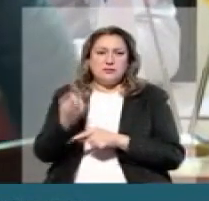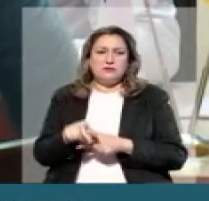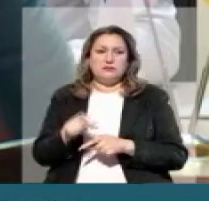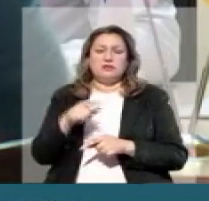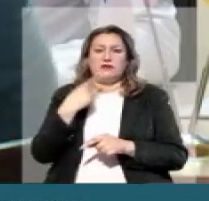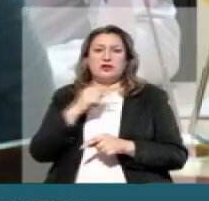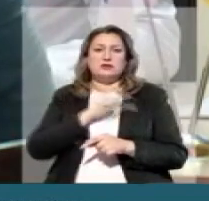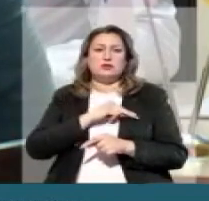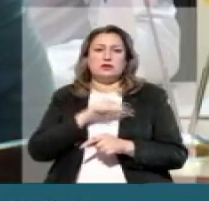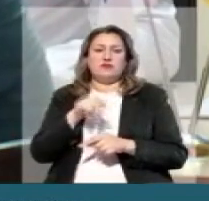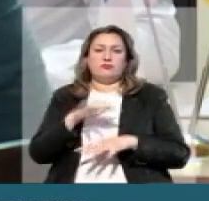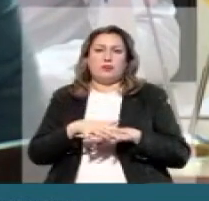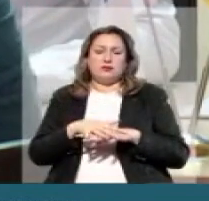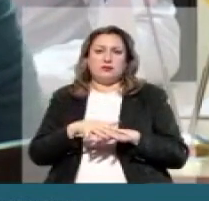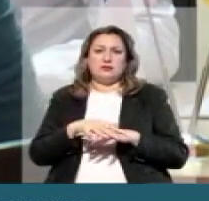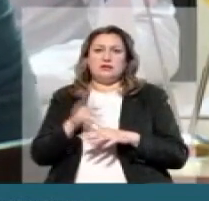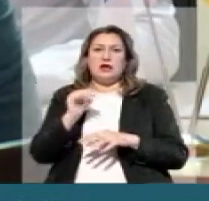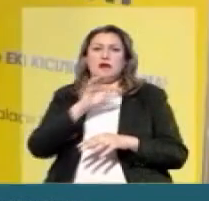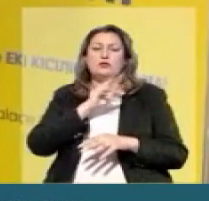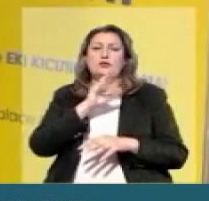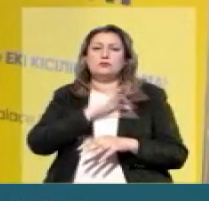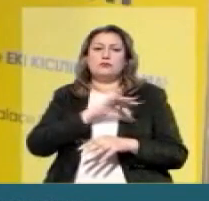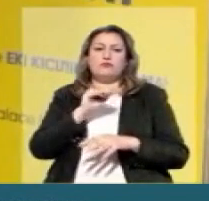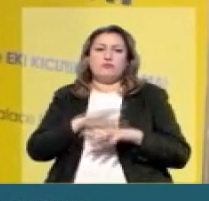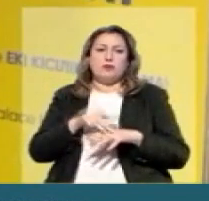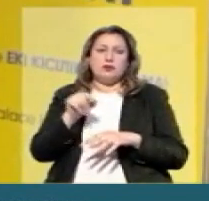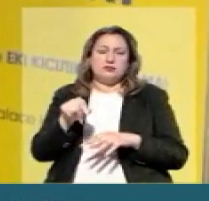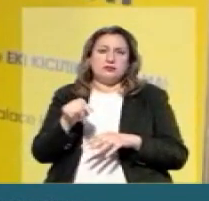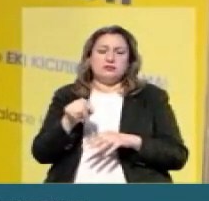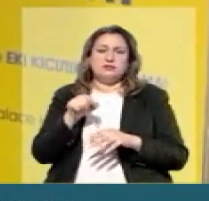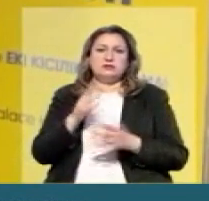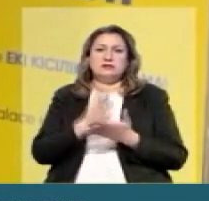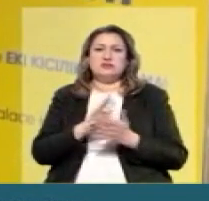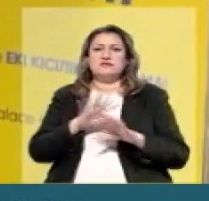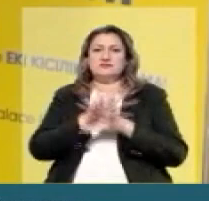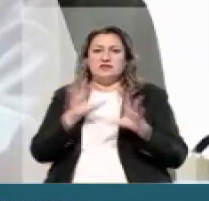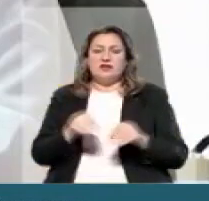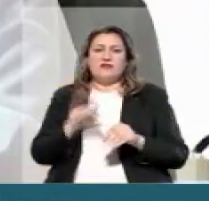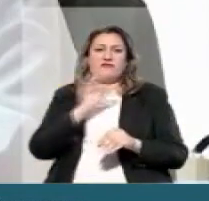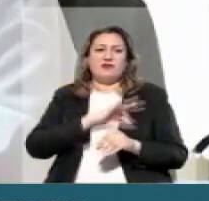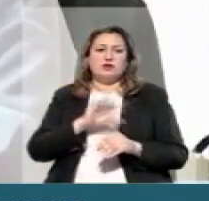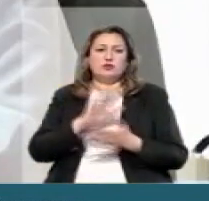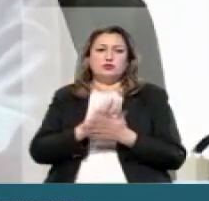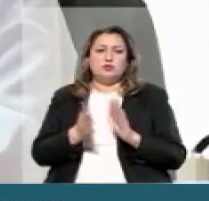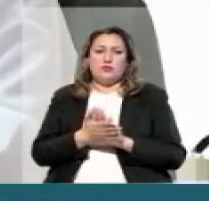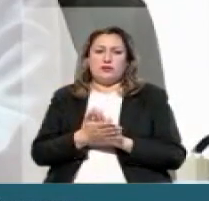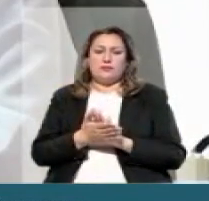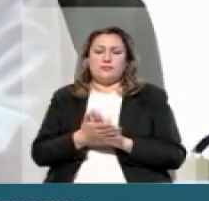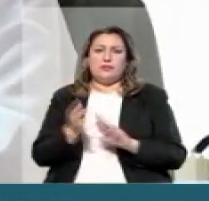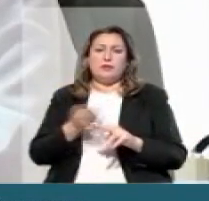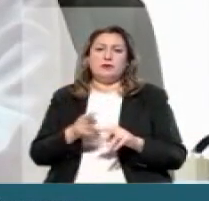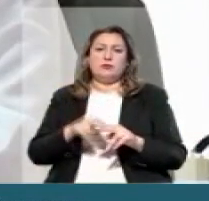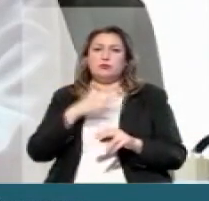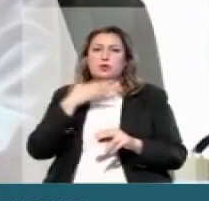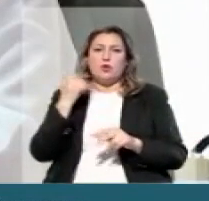жасалған. Сондықтан болар, көптеген клиенттер ондаған жылдар бойы тек осы банк қызметіне жүгініп келеді. Ең үздік жетістігі бизнесте тек